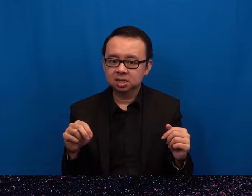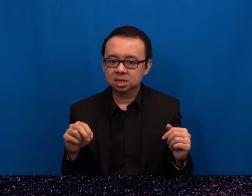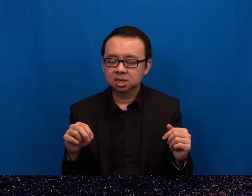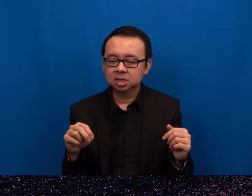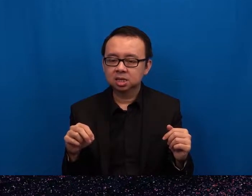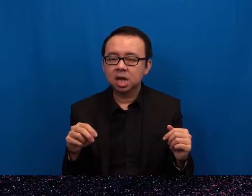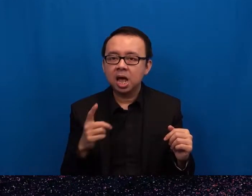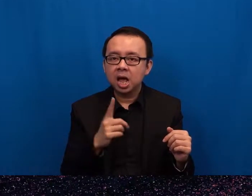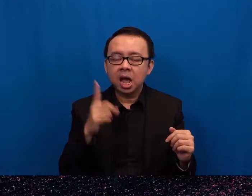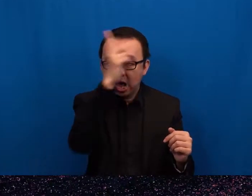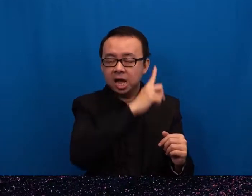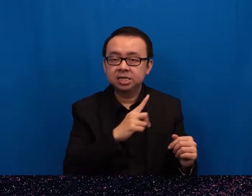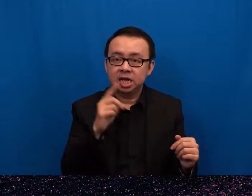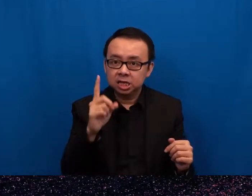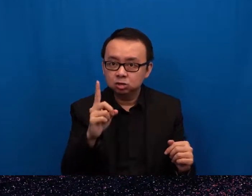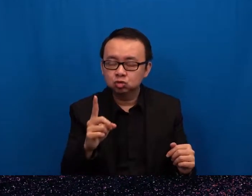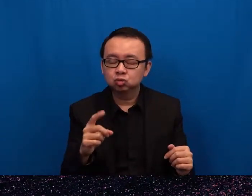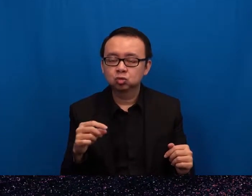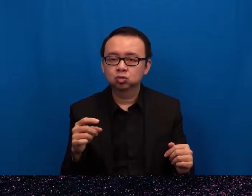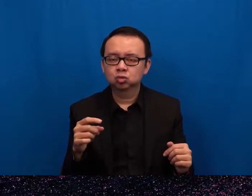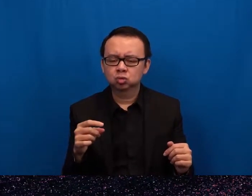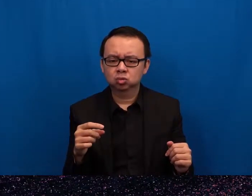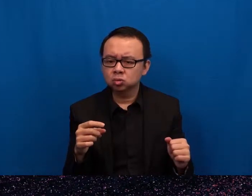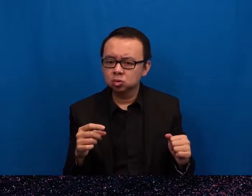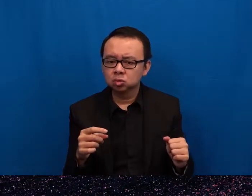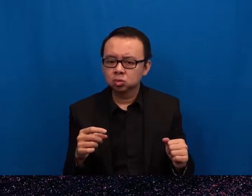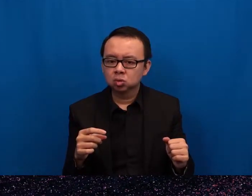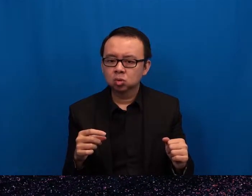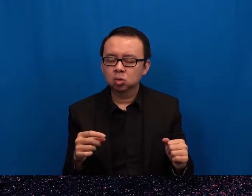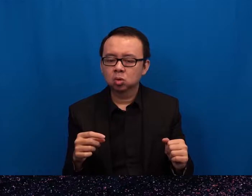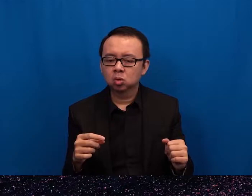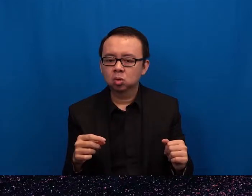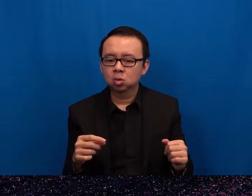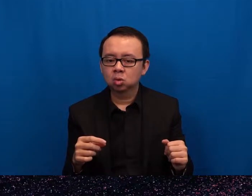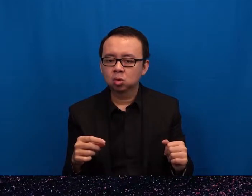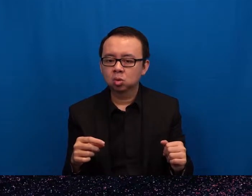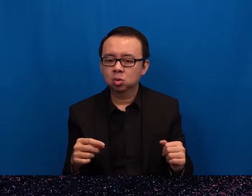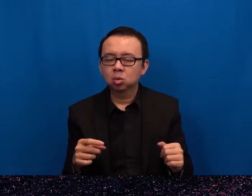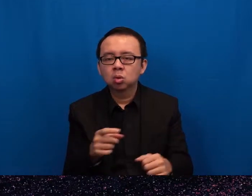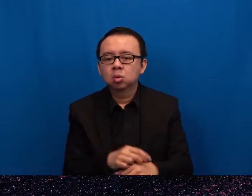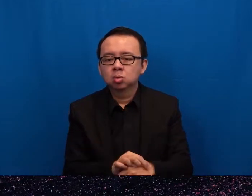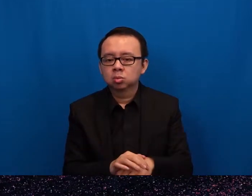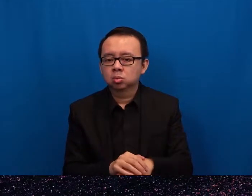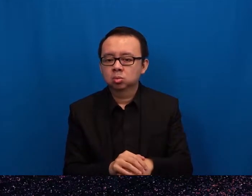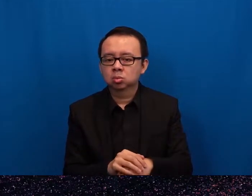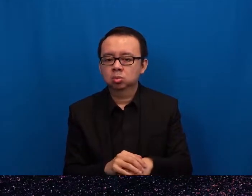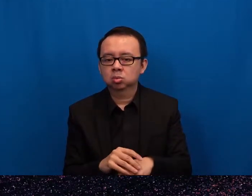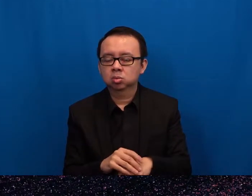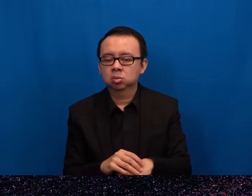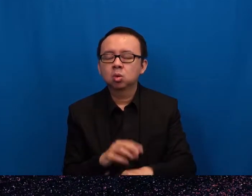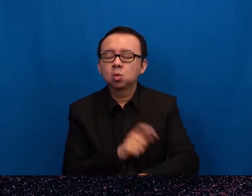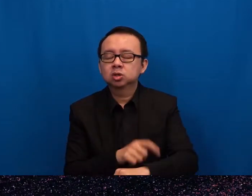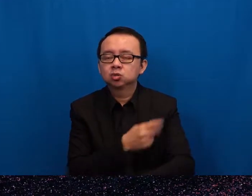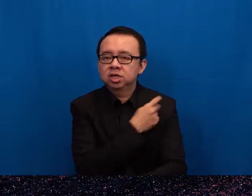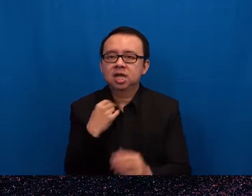Hanya itu saja roh kita makan. Jadi kalau kita doa makan, doa saja untuk makanan itu menjadi kekuatan buat tubuh kita. Pilih-pilih apa yang sehat, makan